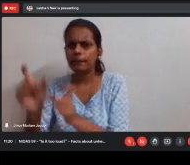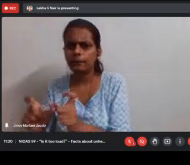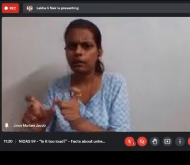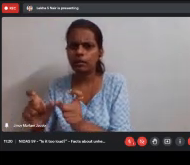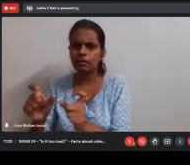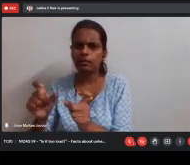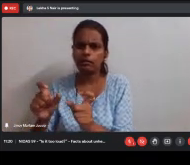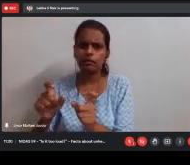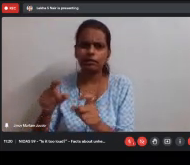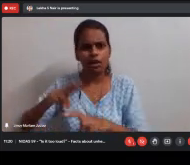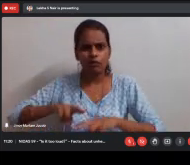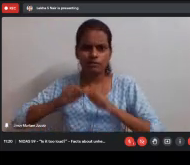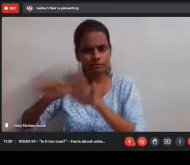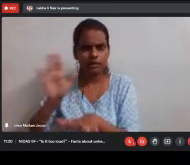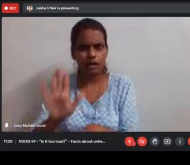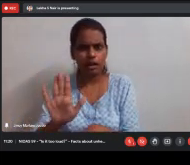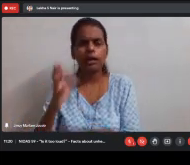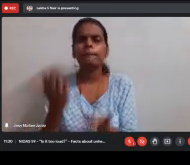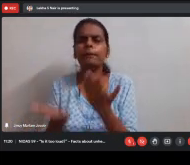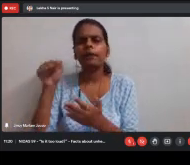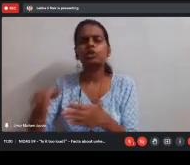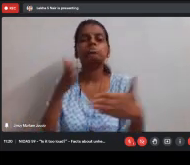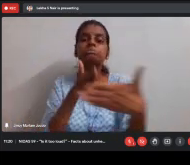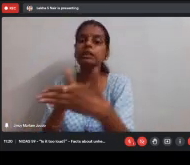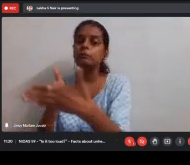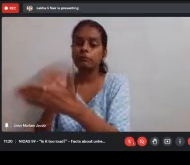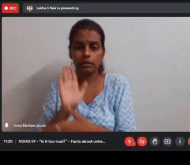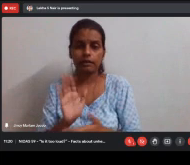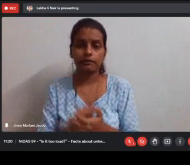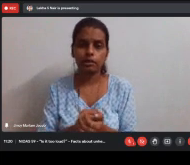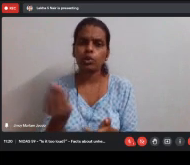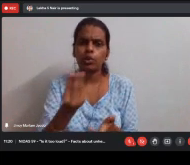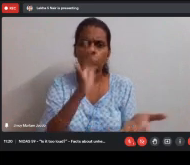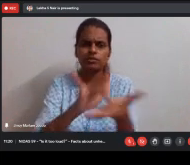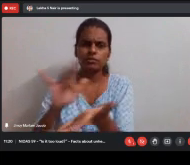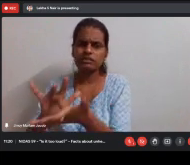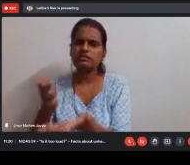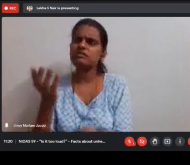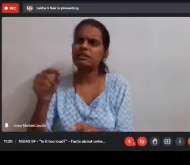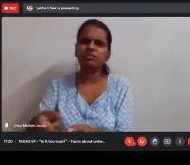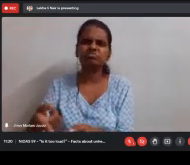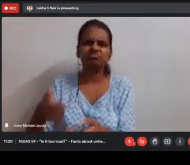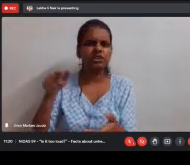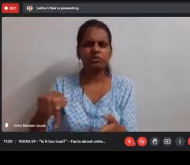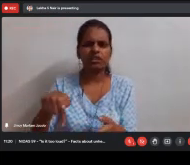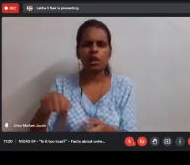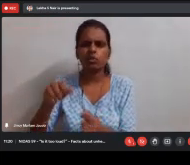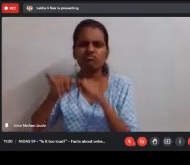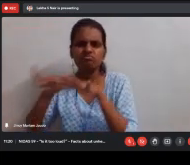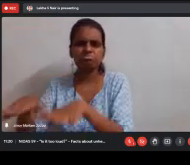അതും തീരുന്നില്ല, ഇതും തീരുന്നില്ല. അപ്പോൾ മാനസിക സമ്മർദ്ദം കൂടുന്നു, സാങ്കേതിക പ്രശ്നങ്ങൾ, ടെക്നോളജി അല്ലെങ്കിൽ ഇന്റർനെറ്റ് കണക്ടിവിറ്റി എന്ന്